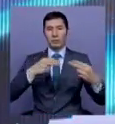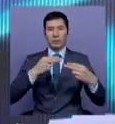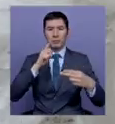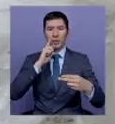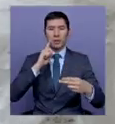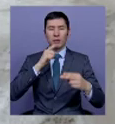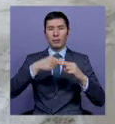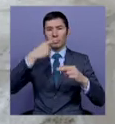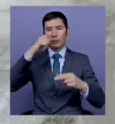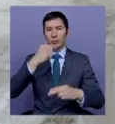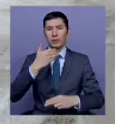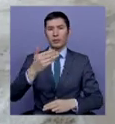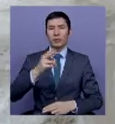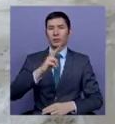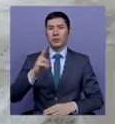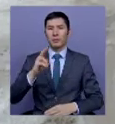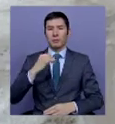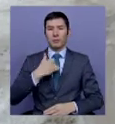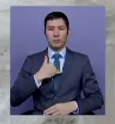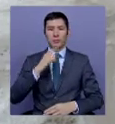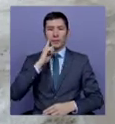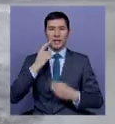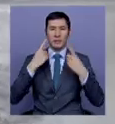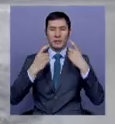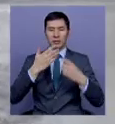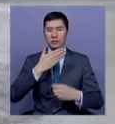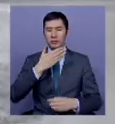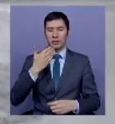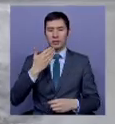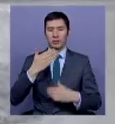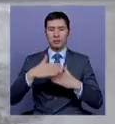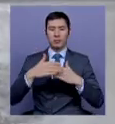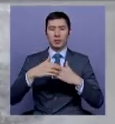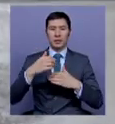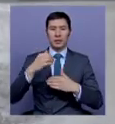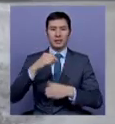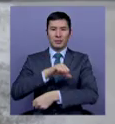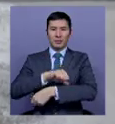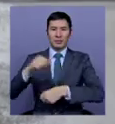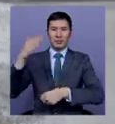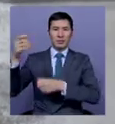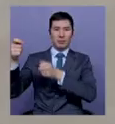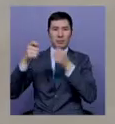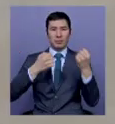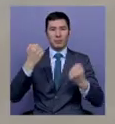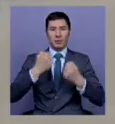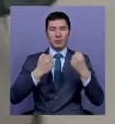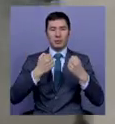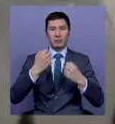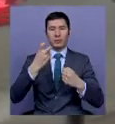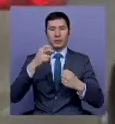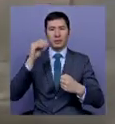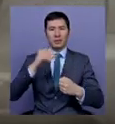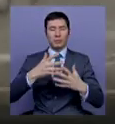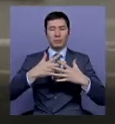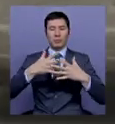жоқ. Анықталғаны, соңғы 3 жылда елімізге шетелден 200 мың автокөлік әкелінген. Марат Қожаев кейбіреулер үшін бұл